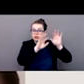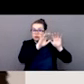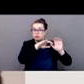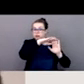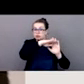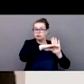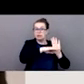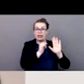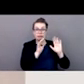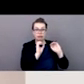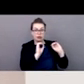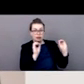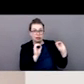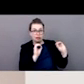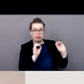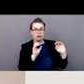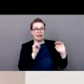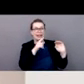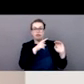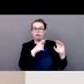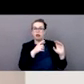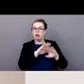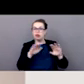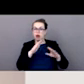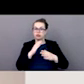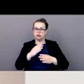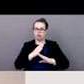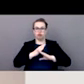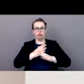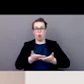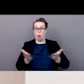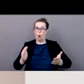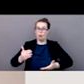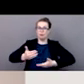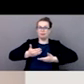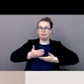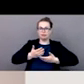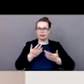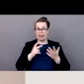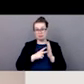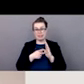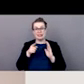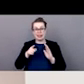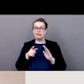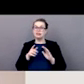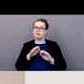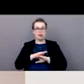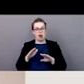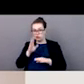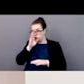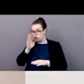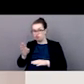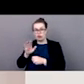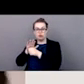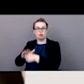les états ne sont pas en train de fournir une protection à toutes les personnes sans qu'il n ait aucune discrimination ceci peut être considéré